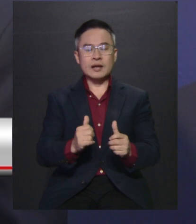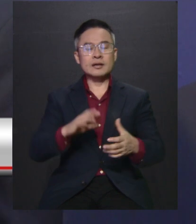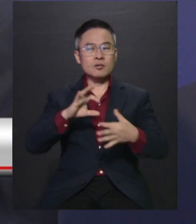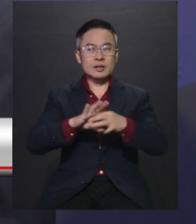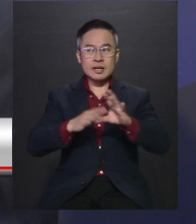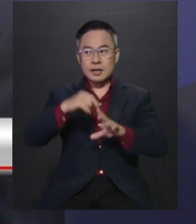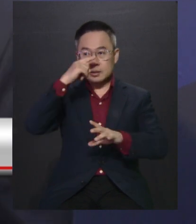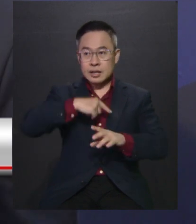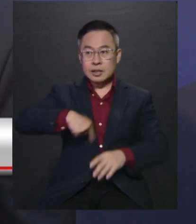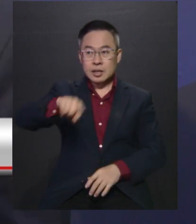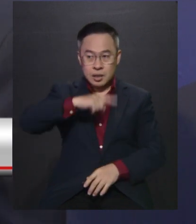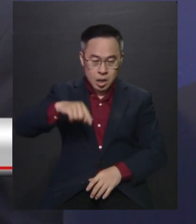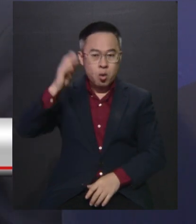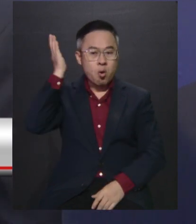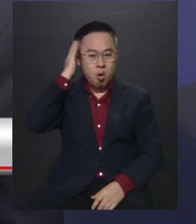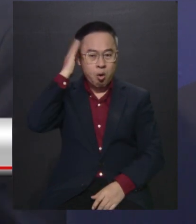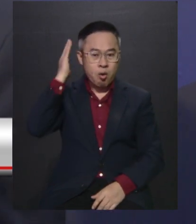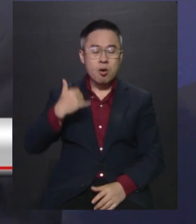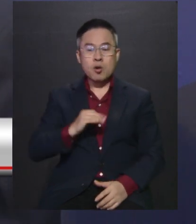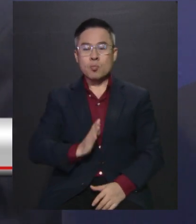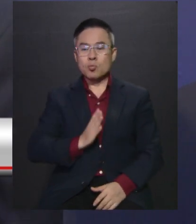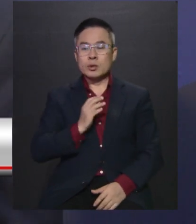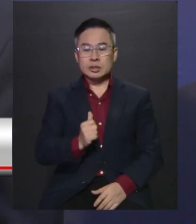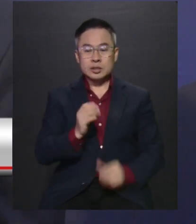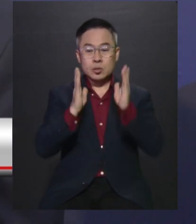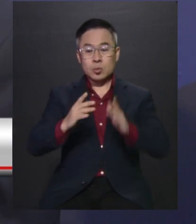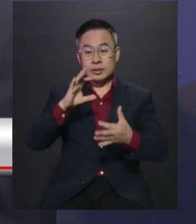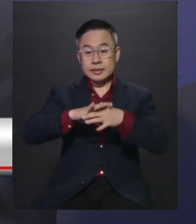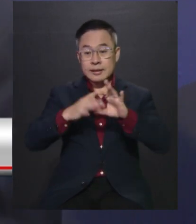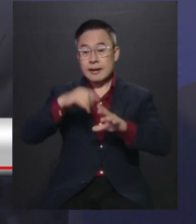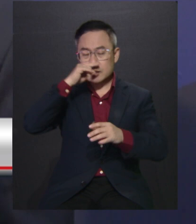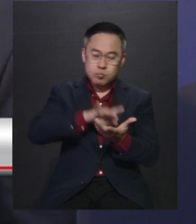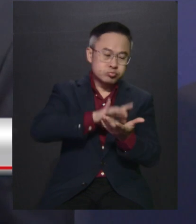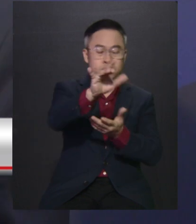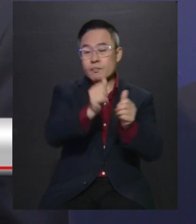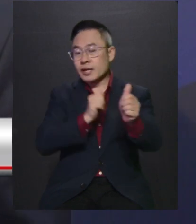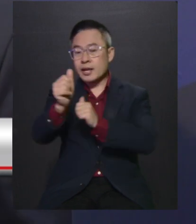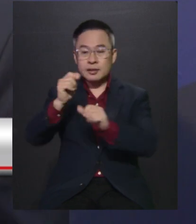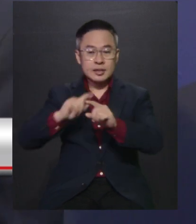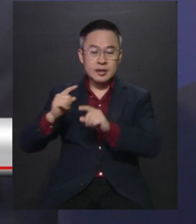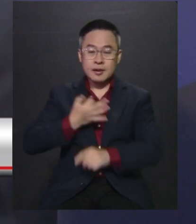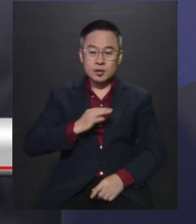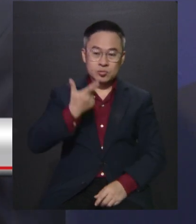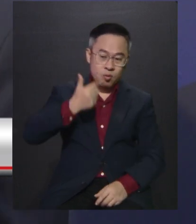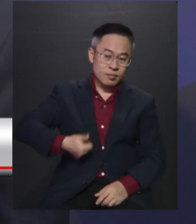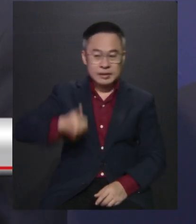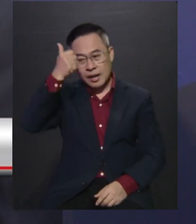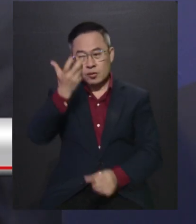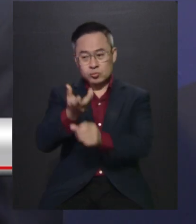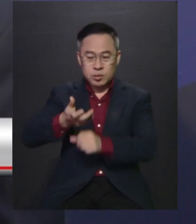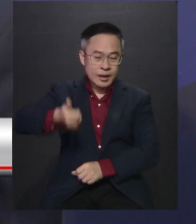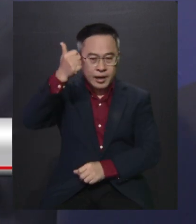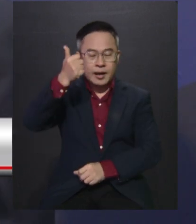ที่นักกีฬาเราประสบความสำเร็จในมหกรรมกีฬาต่างๆนะครับแล้วก็ถูกพูดถึง นะครับในทางที่ดีน